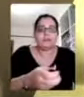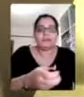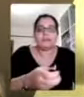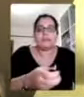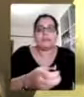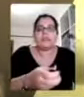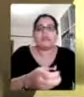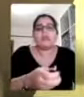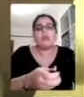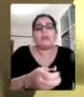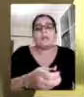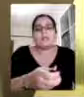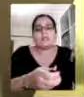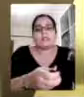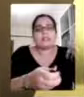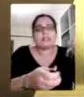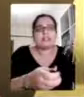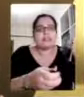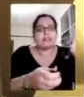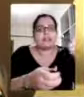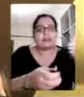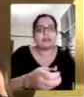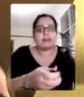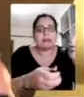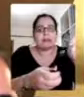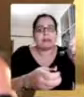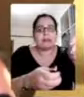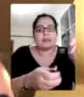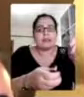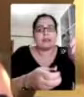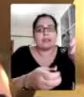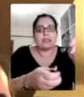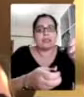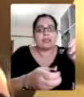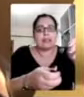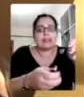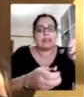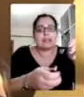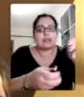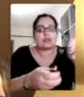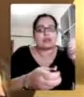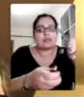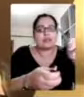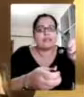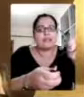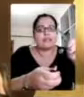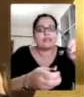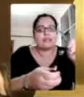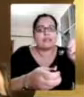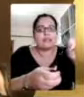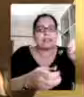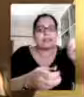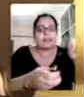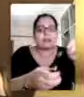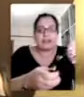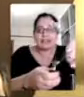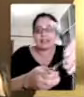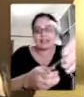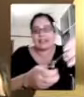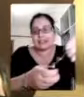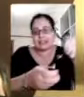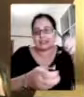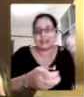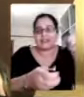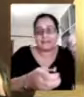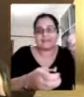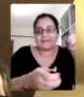Kavanoz. Bunlar yalnız ben O Paşa tercih... Bahçedekilerden ben memnun kalamadım. Arasına conta görevi yapsın diye lastik koy. Ha, siz